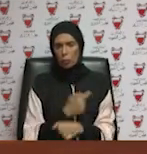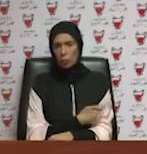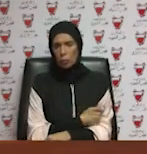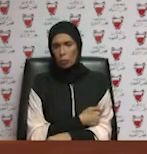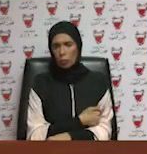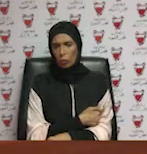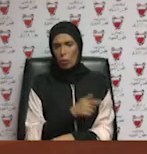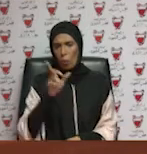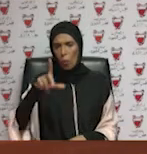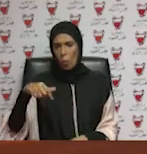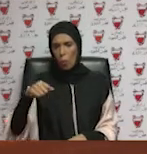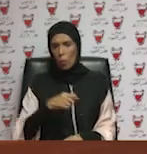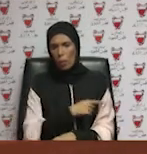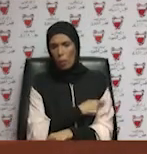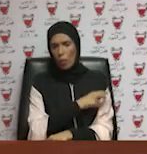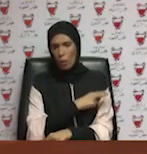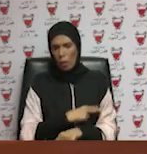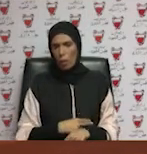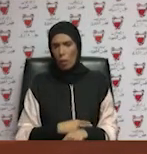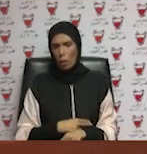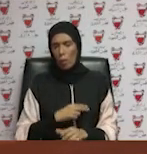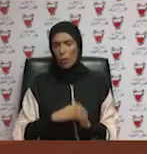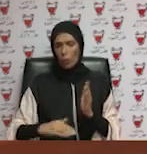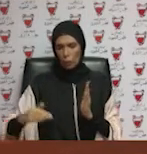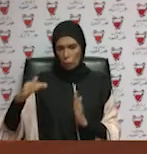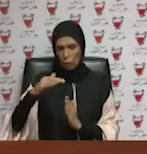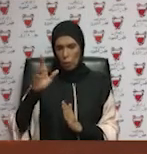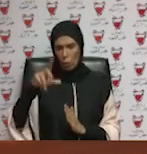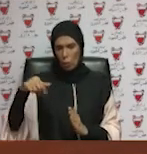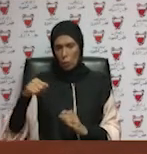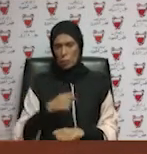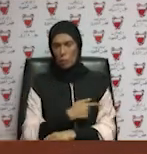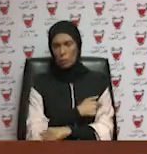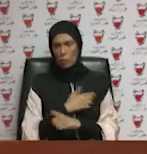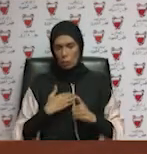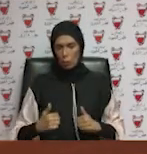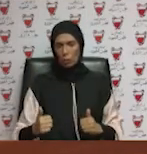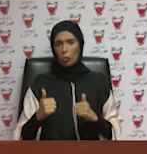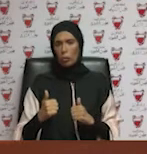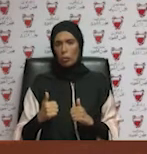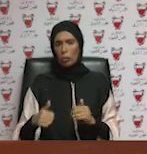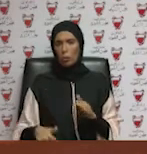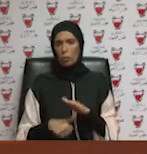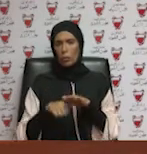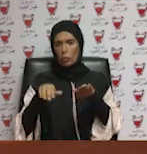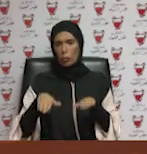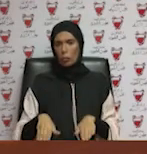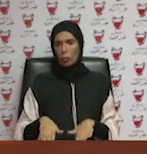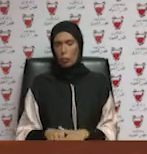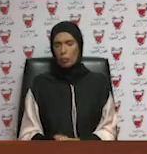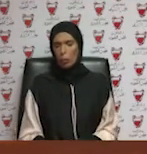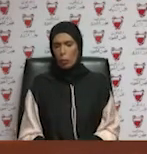فيه وزيرة الصحة عضو، معناته أن هناك أعلى من وزير الصحة يرأس هذا المجلس، أما نائب رئيس